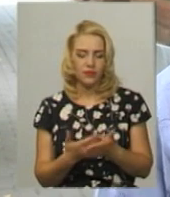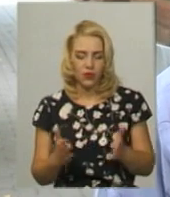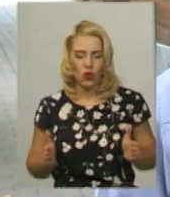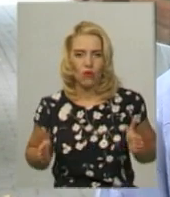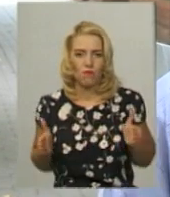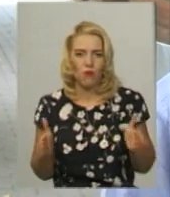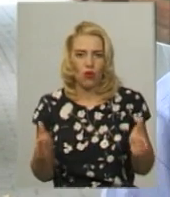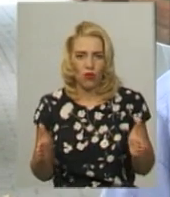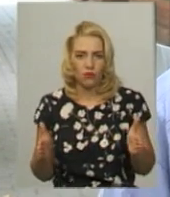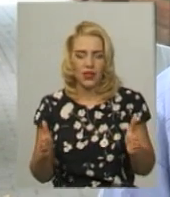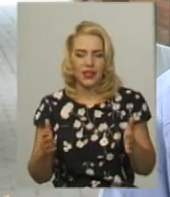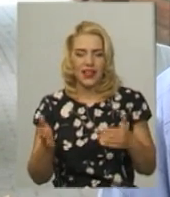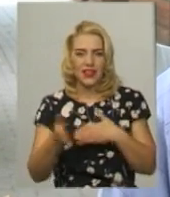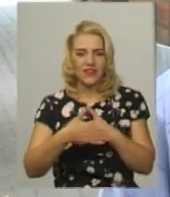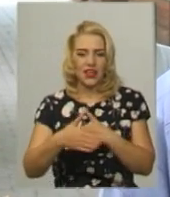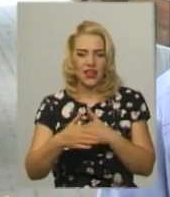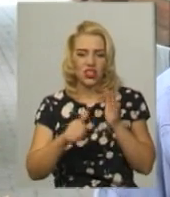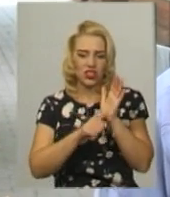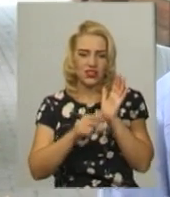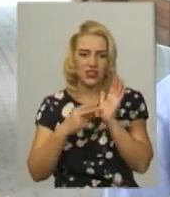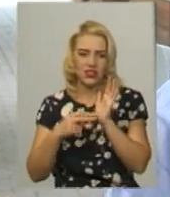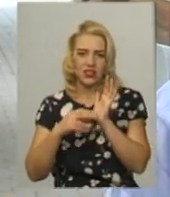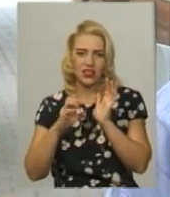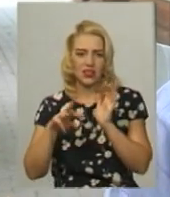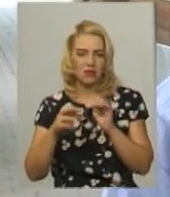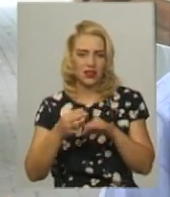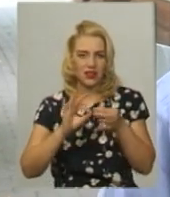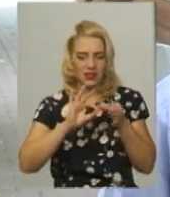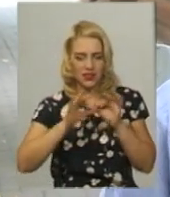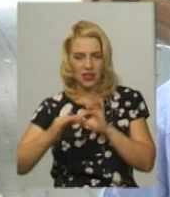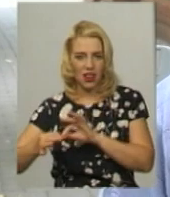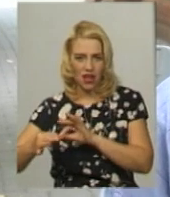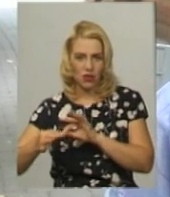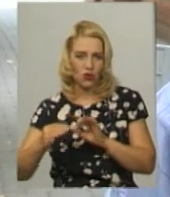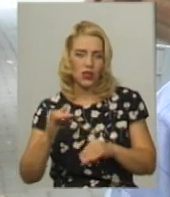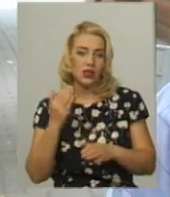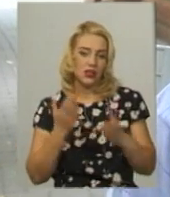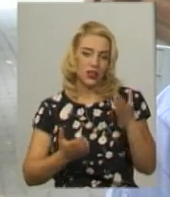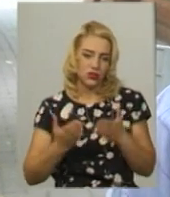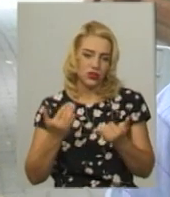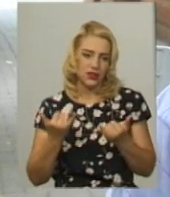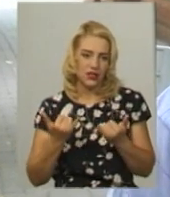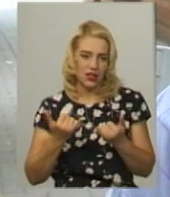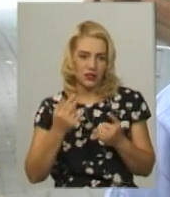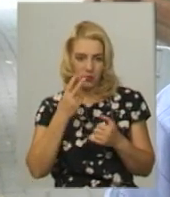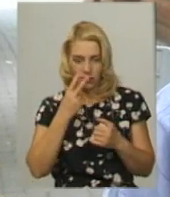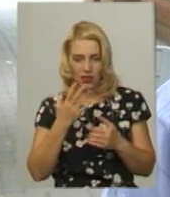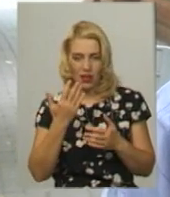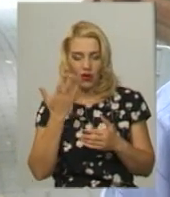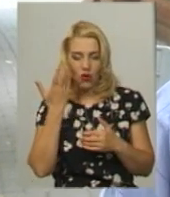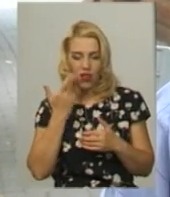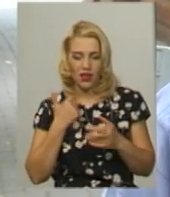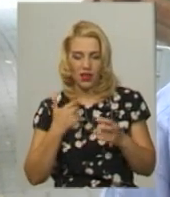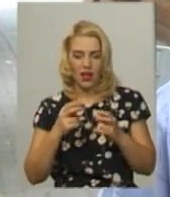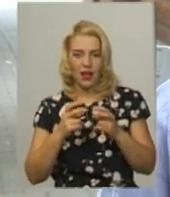дверний прийом всього, допустимо, 60-70 сантиметрів, це дуже складно. От якщо навіть згадати, як я заїжджав в ліфт, то